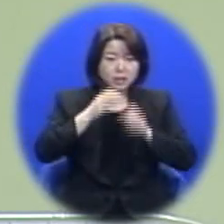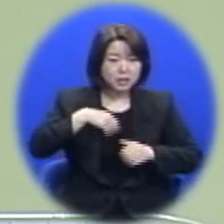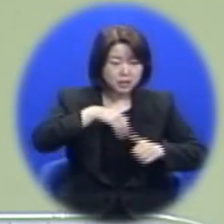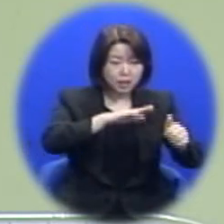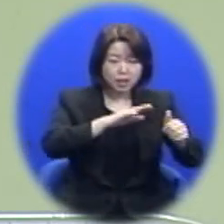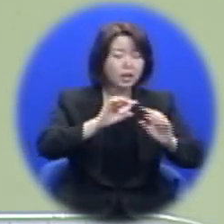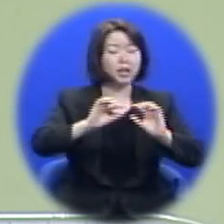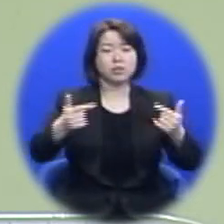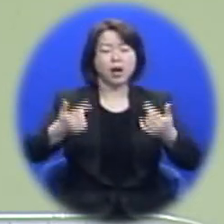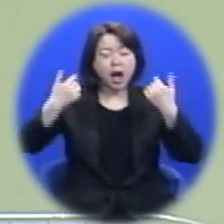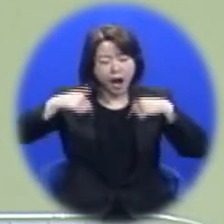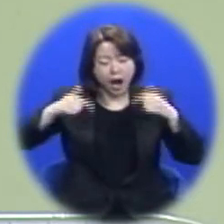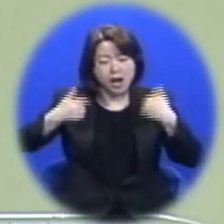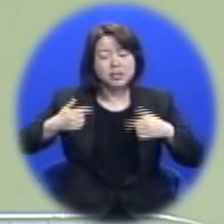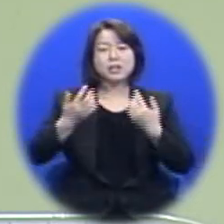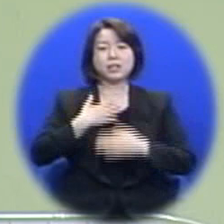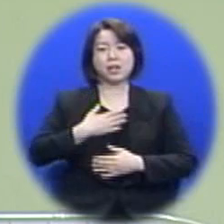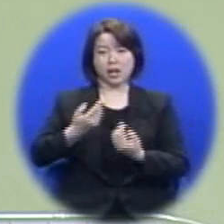있으리라